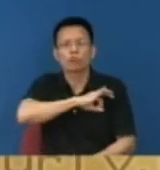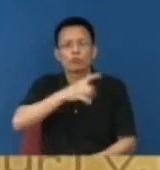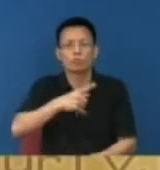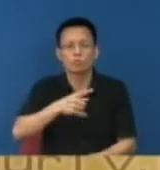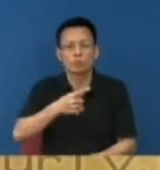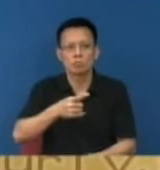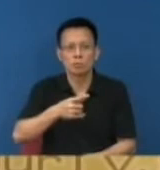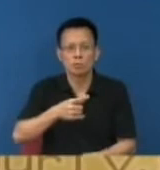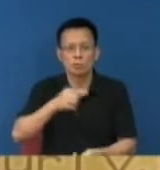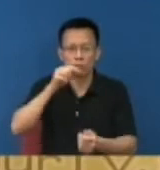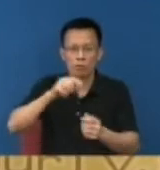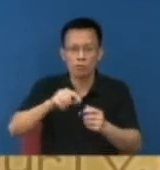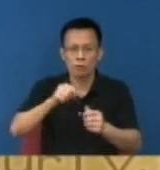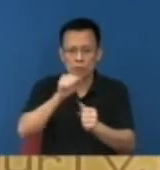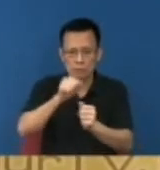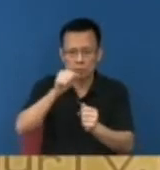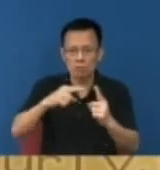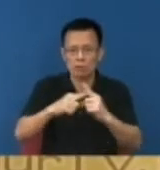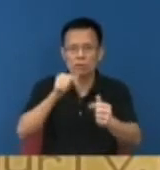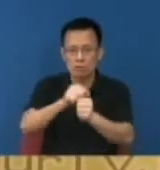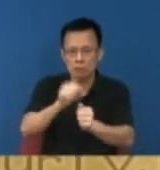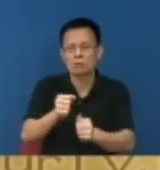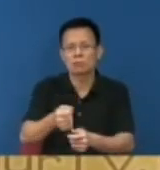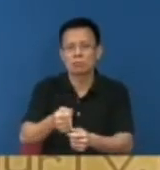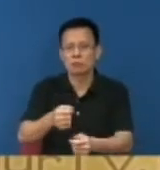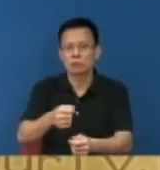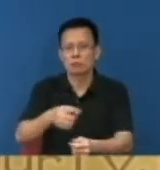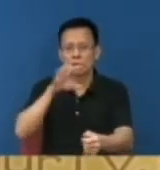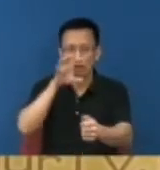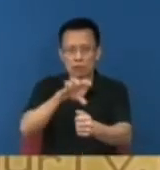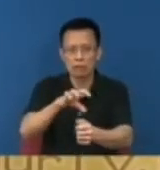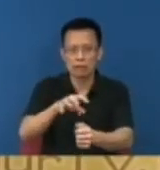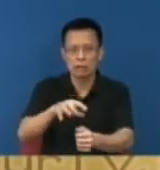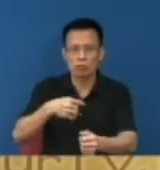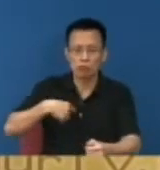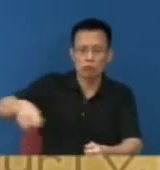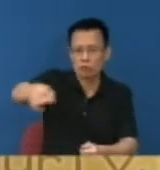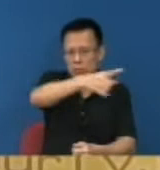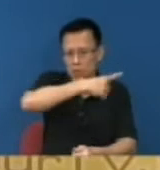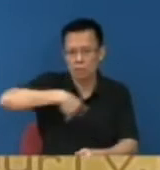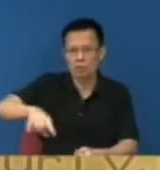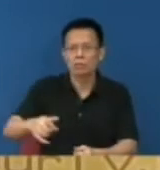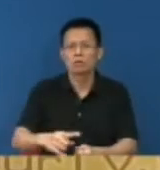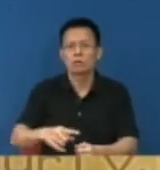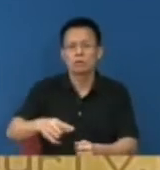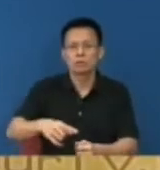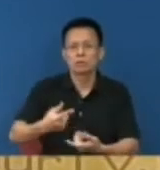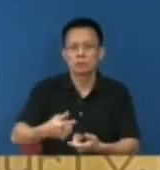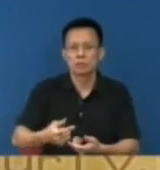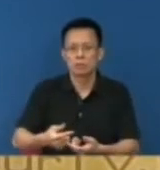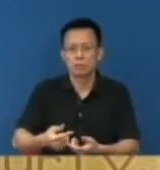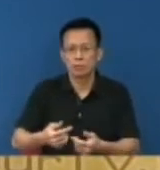的基礎上面，是去譴責我們，連盟友吳靄